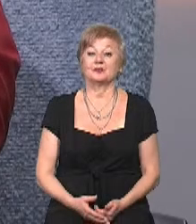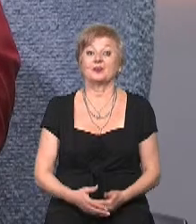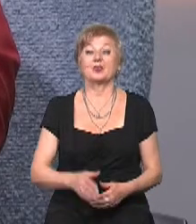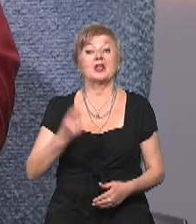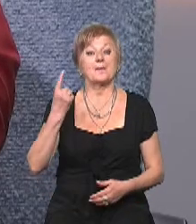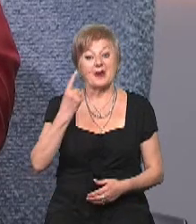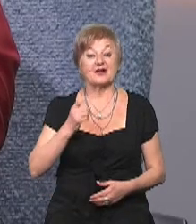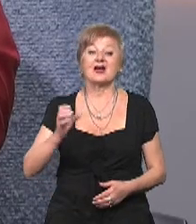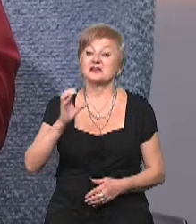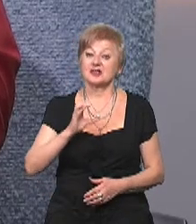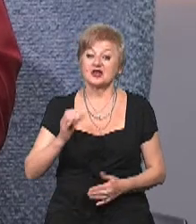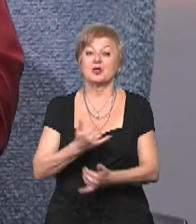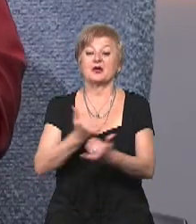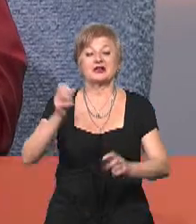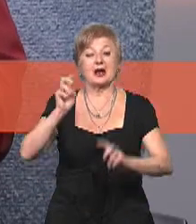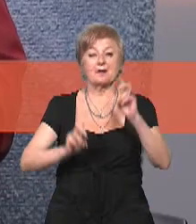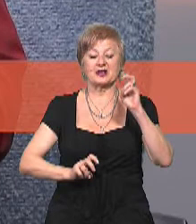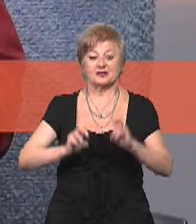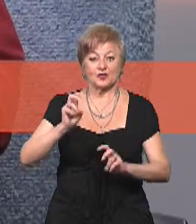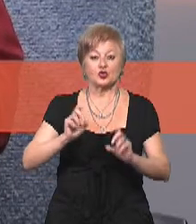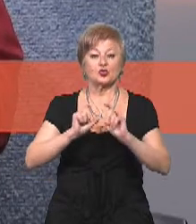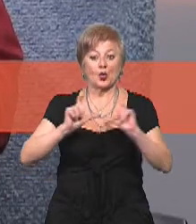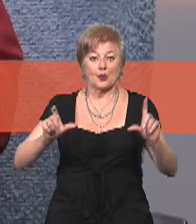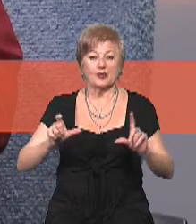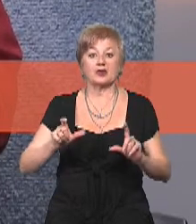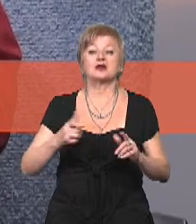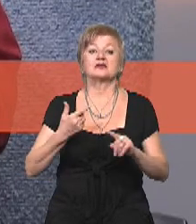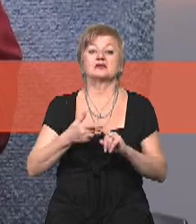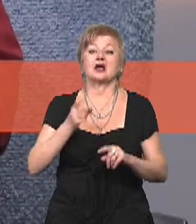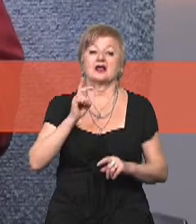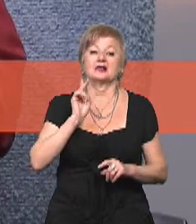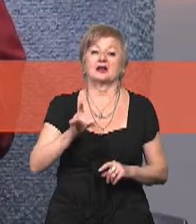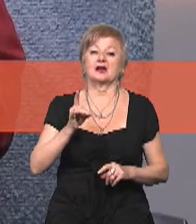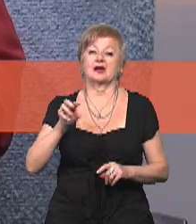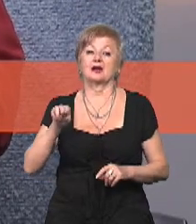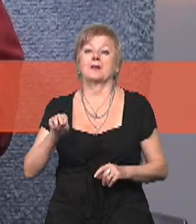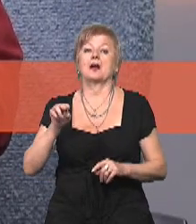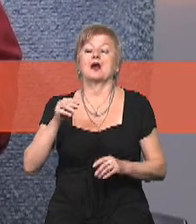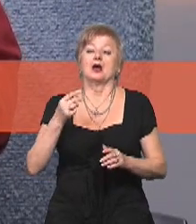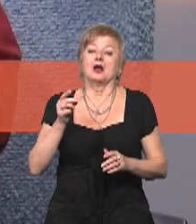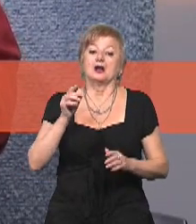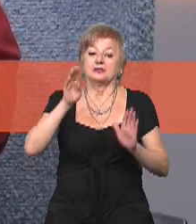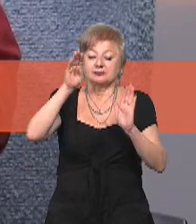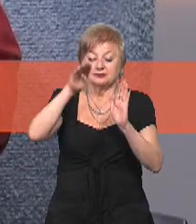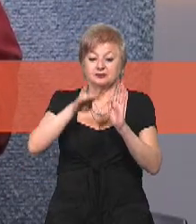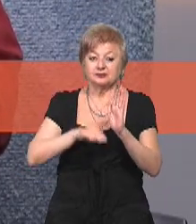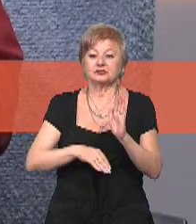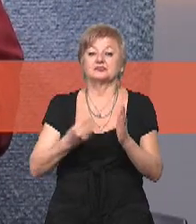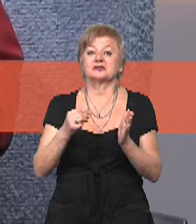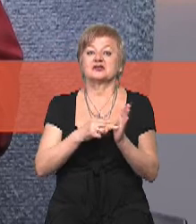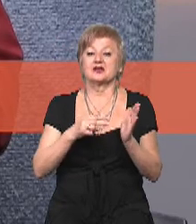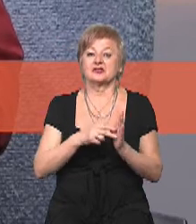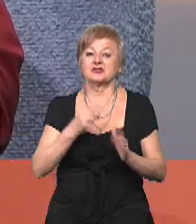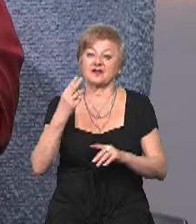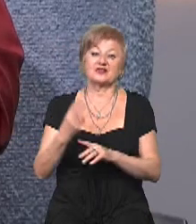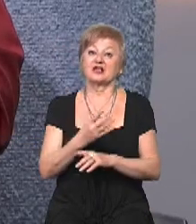З 1 вересня для промислових підприємств НКРЕКП знизило тариф на постачання електроенергії